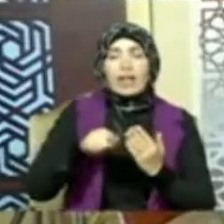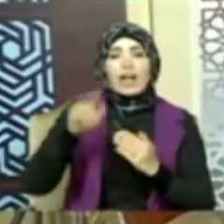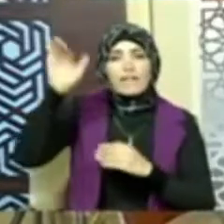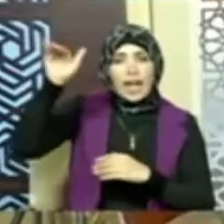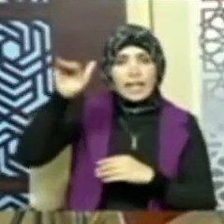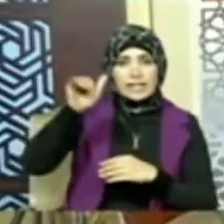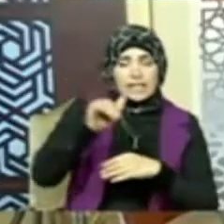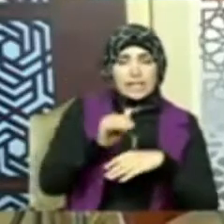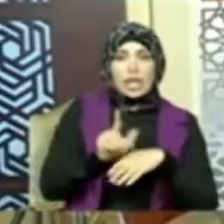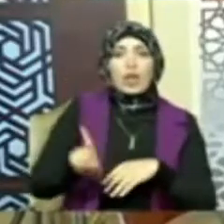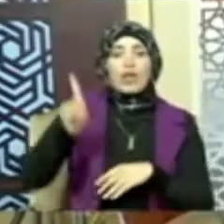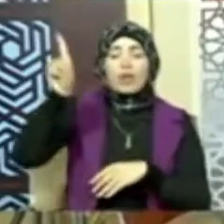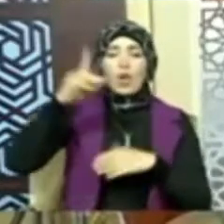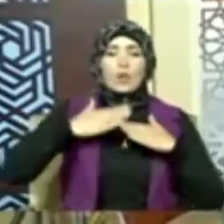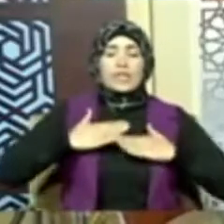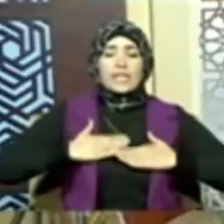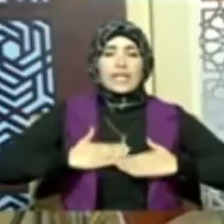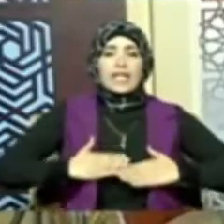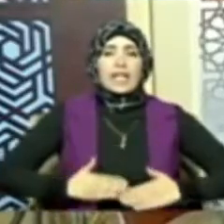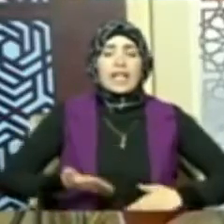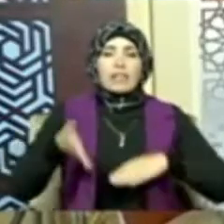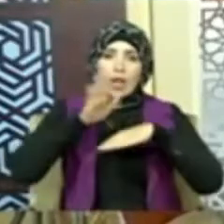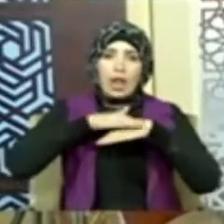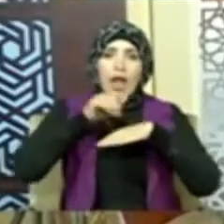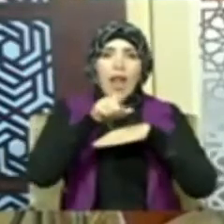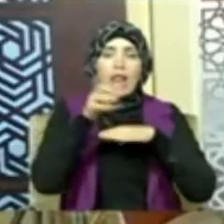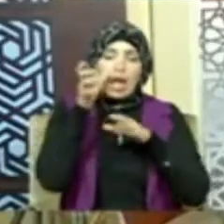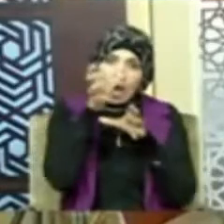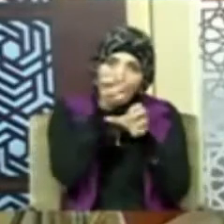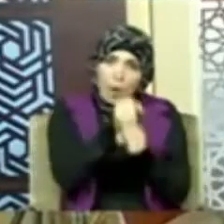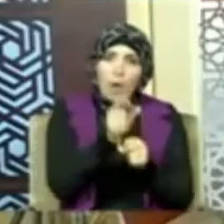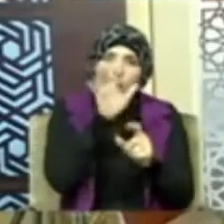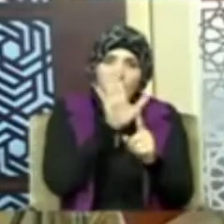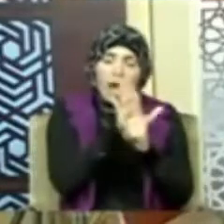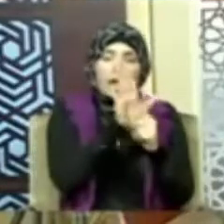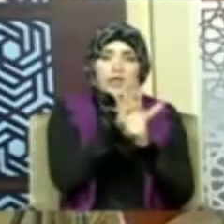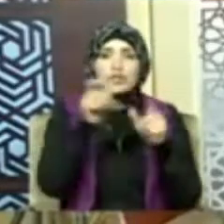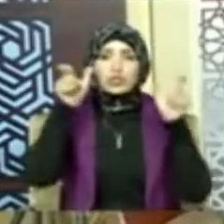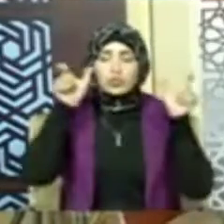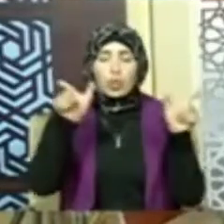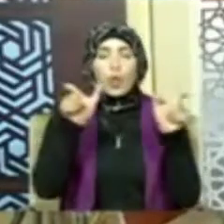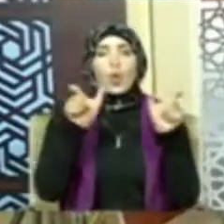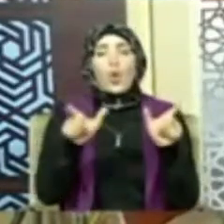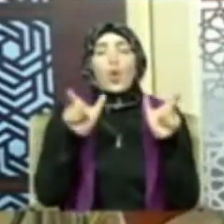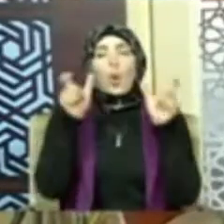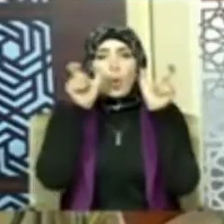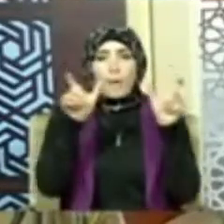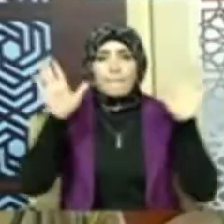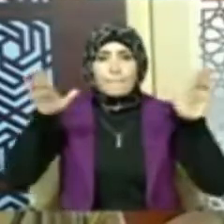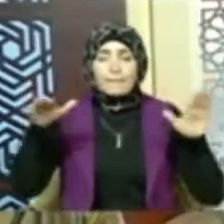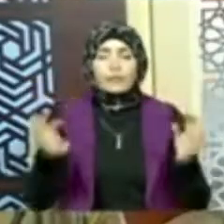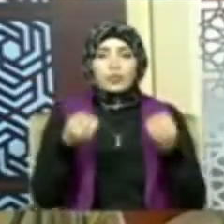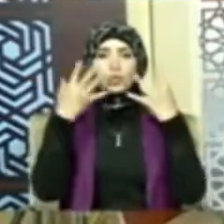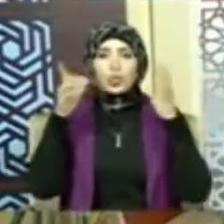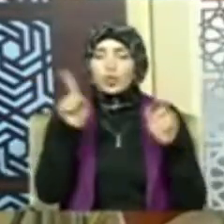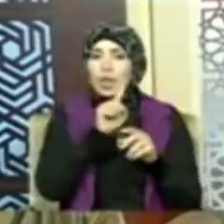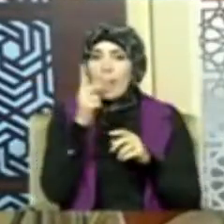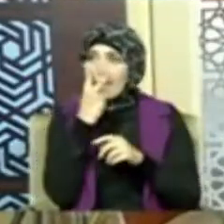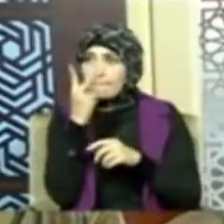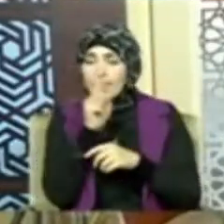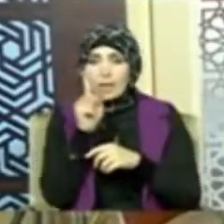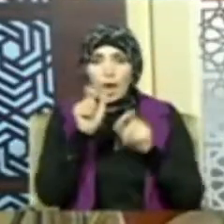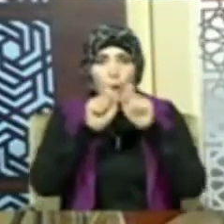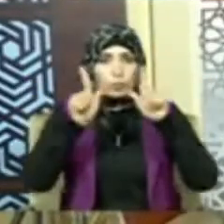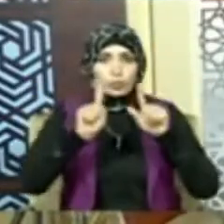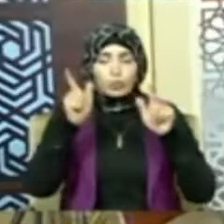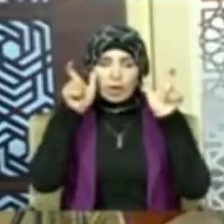الله سكينته عليه وأيده بجنود لم تروها وجعل